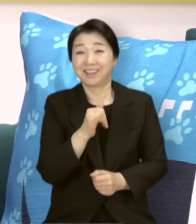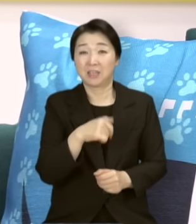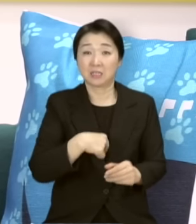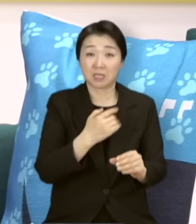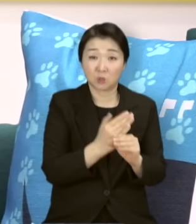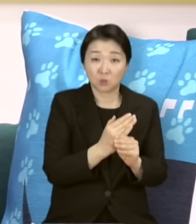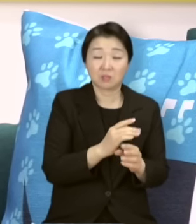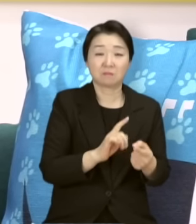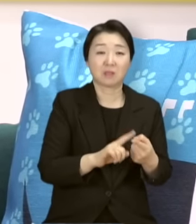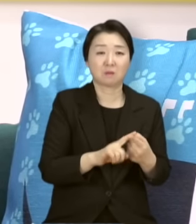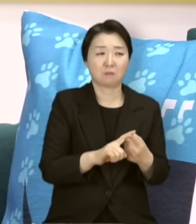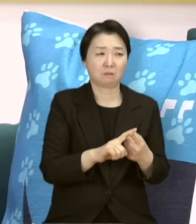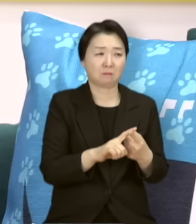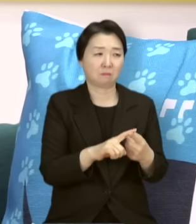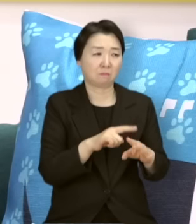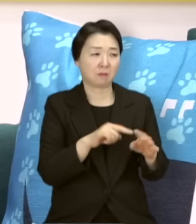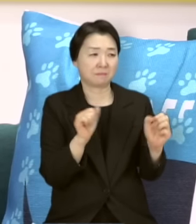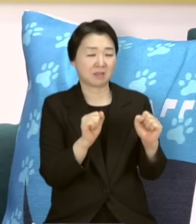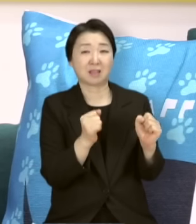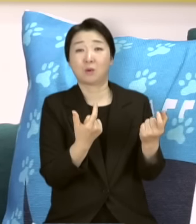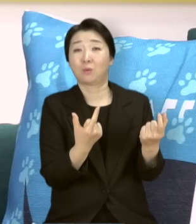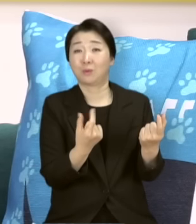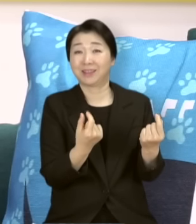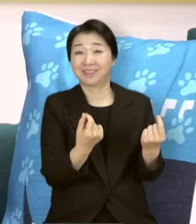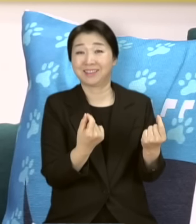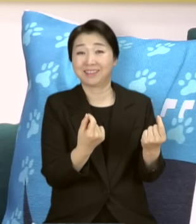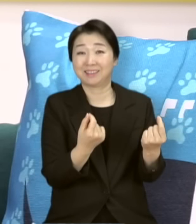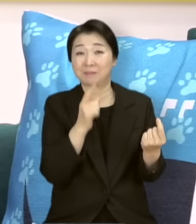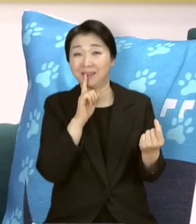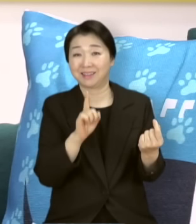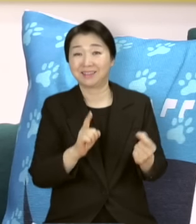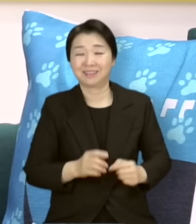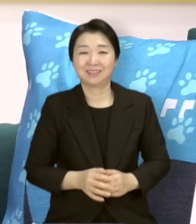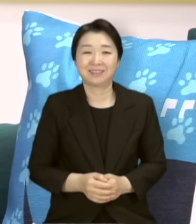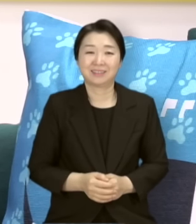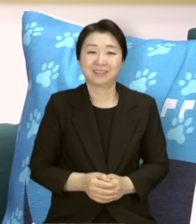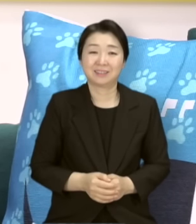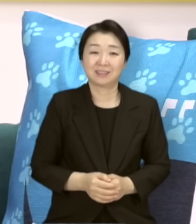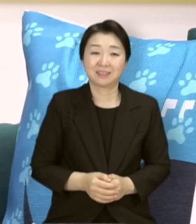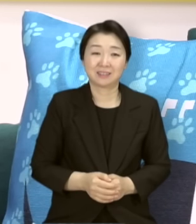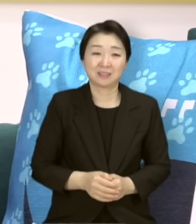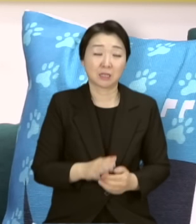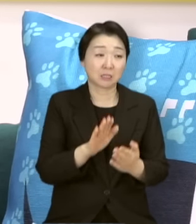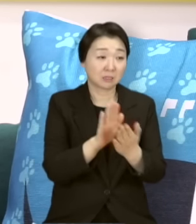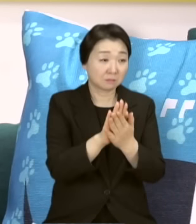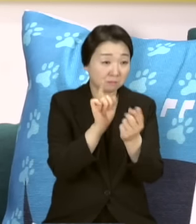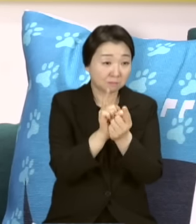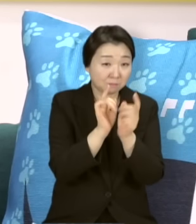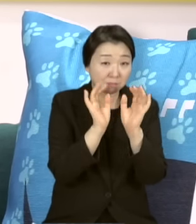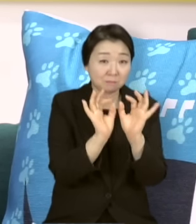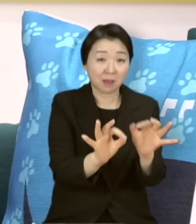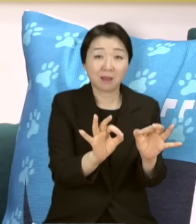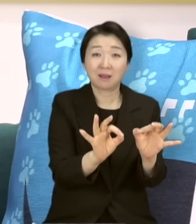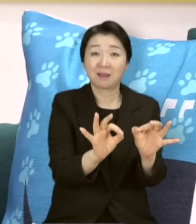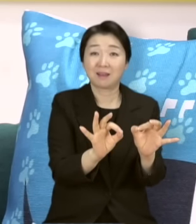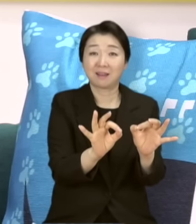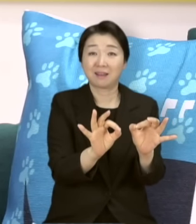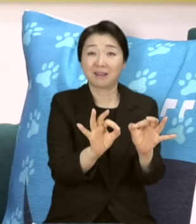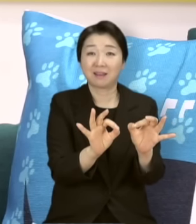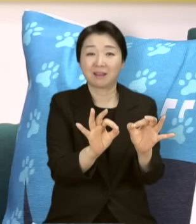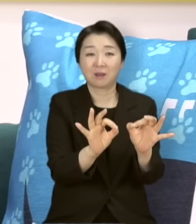이기적이고 네. 차고 뭐 이런 여러 가지 얘기를 많이 하는데 네. 실제로 접근해 보면